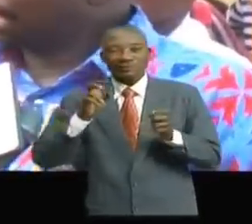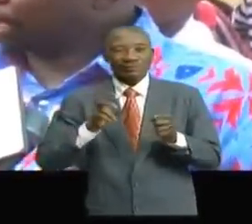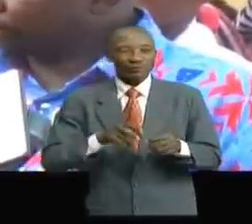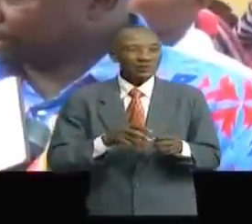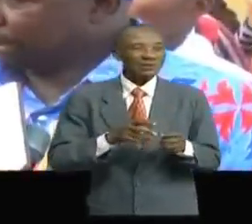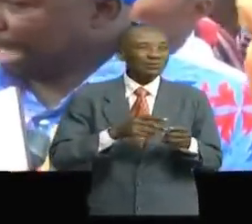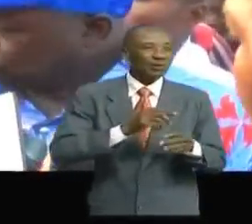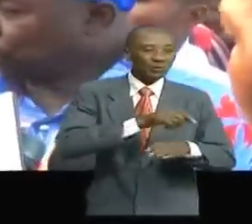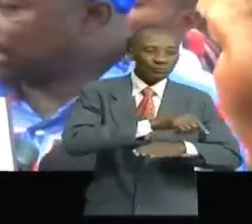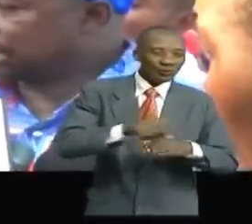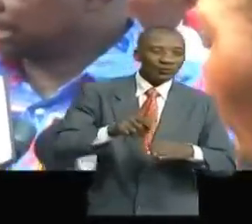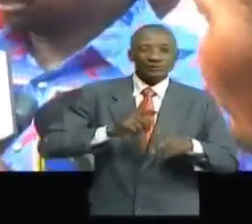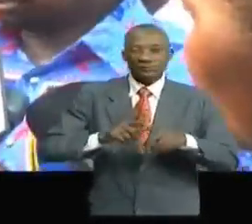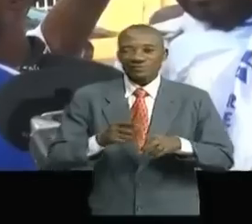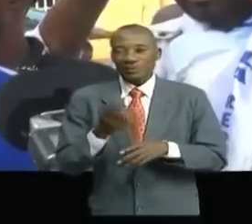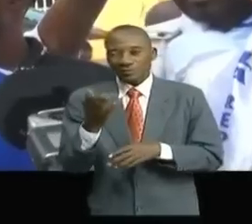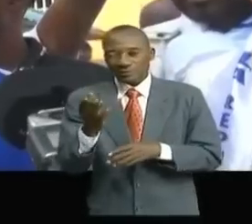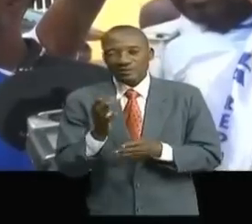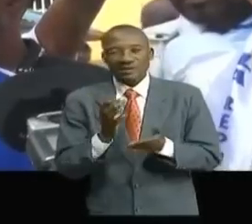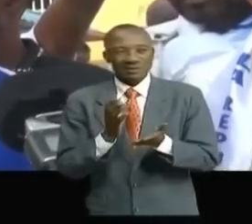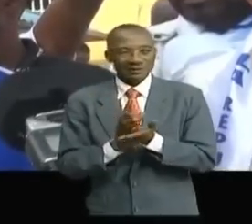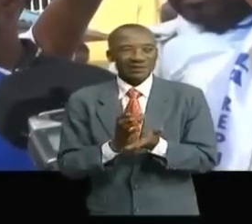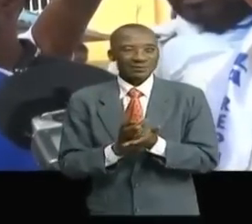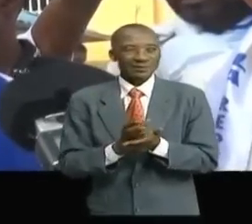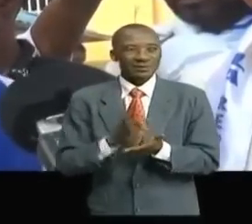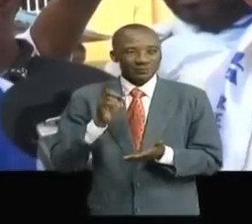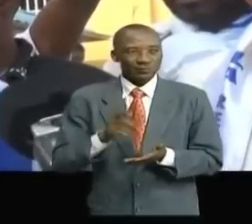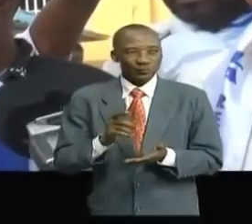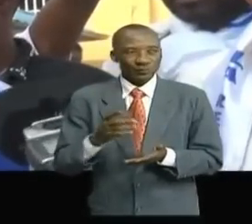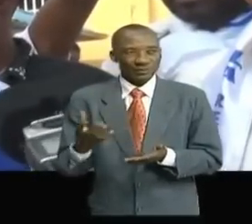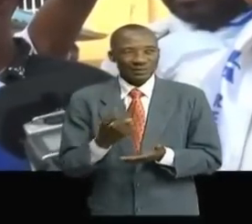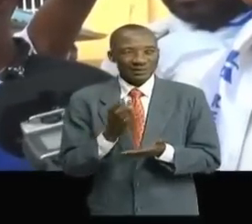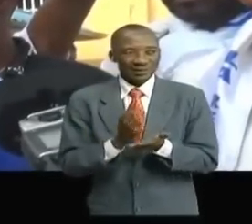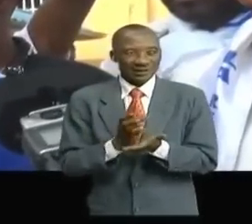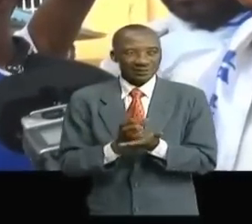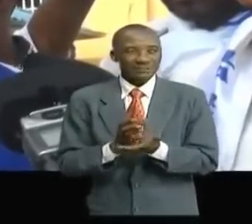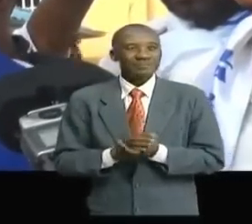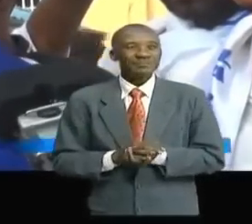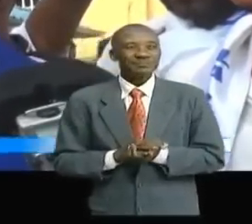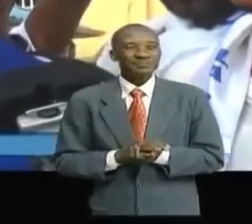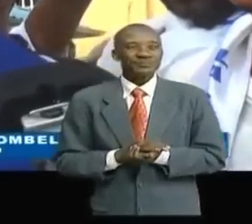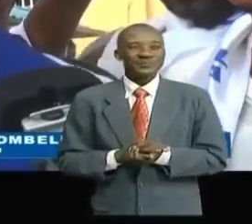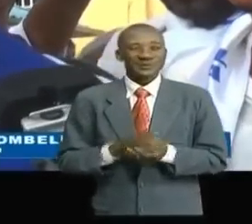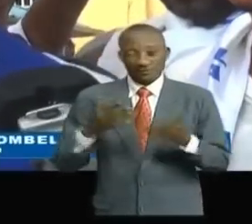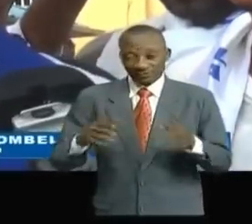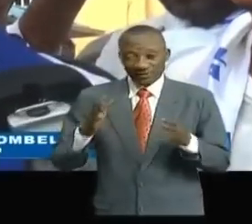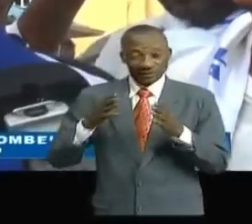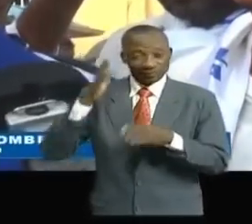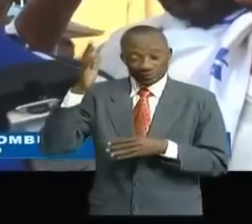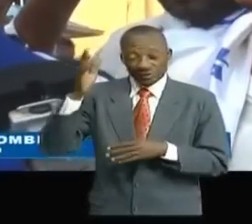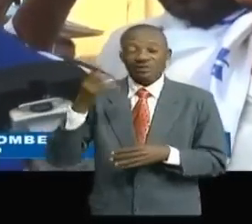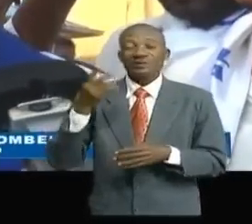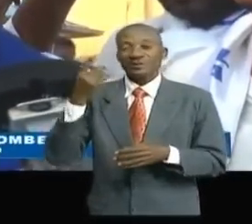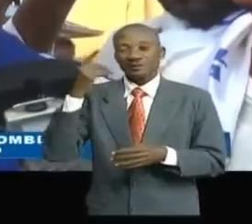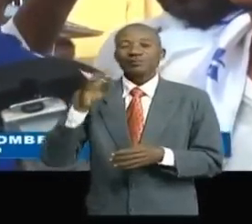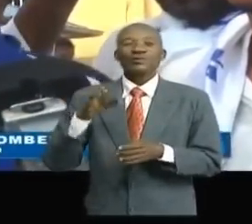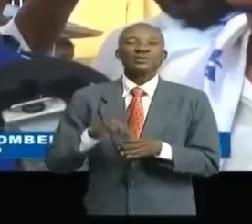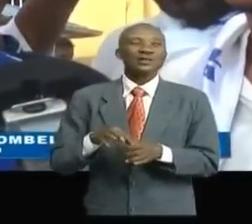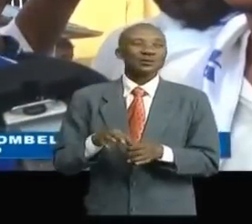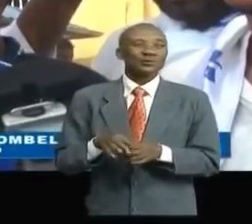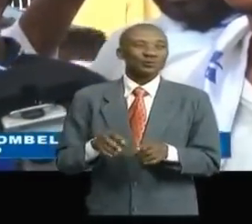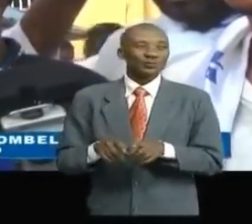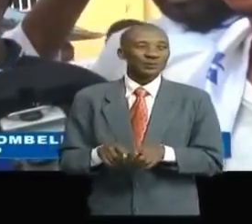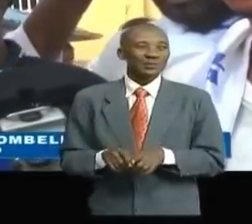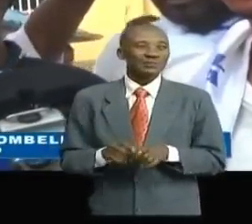librement avec assurance. Donc c'est une opportunité à ne pas manquer. Donc tout le monde doit saisir cette opportunité. Pour